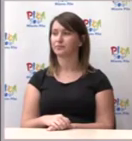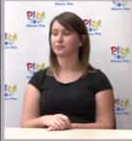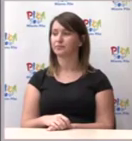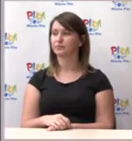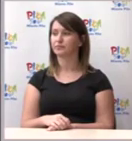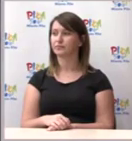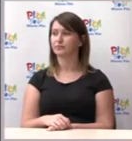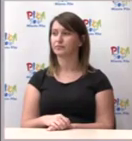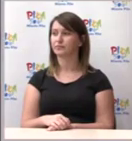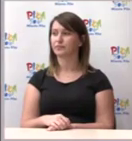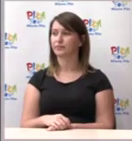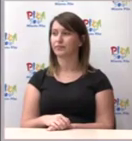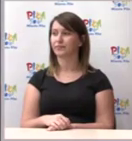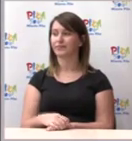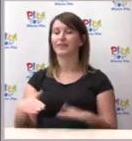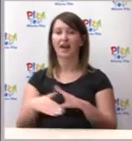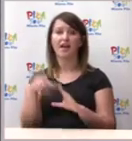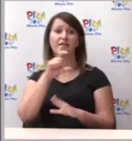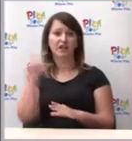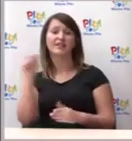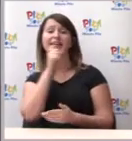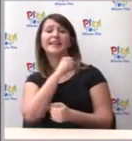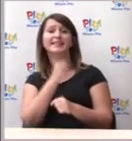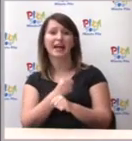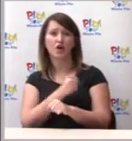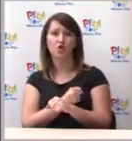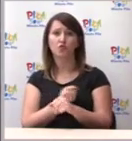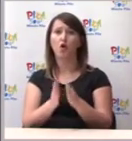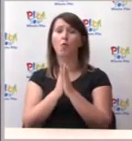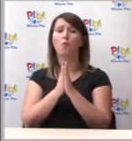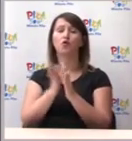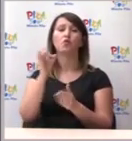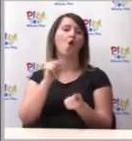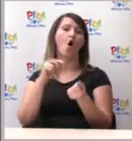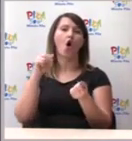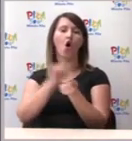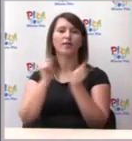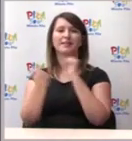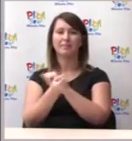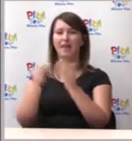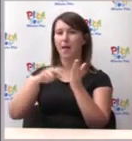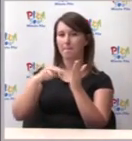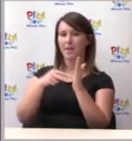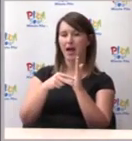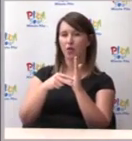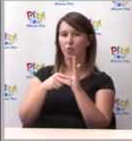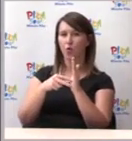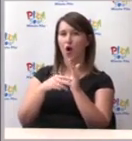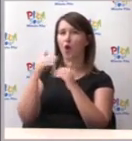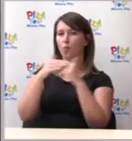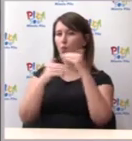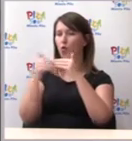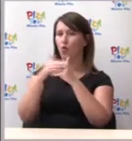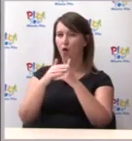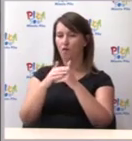W międzyczasie starostwo wystąpiło o zmianę planu zagospodarowania przestrzennego, ponieważ tego terenu przy tym